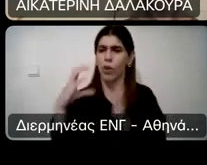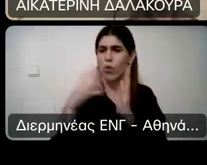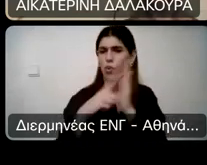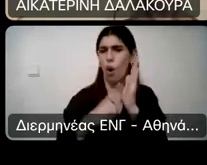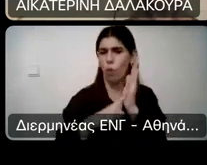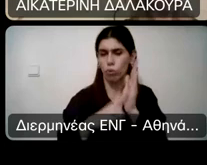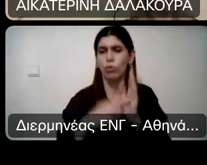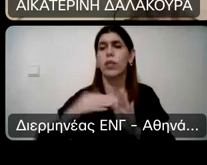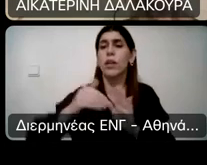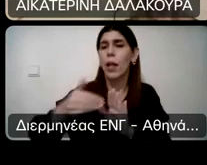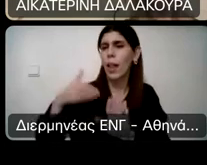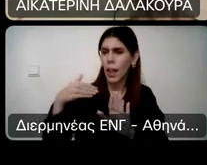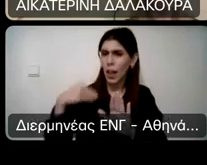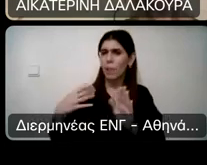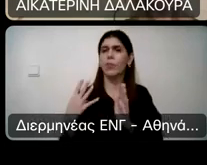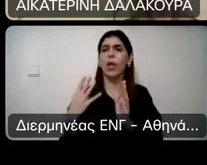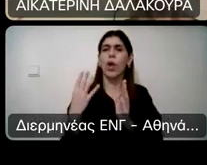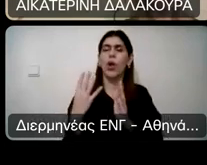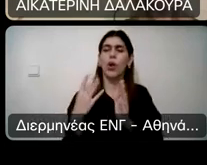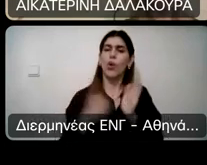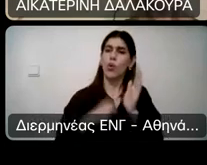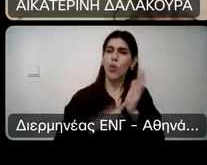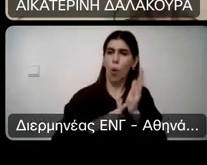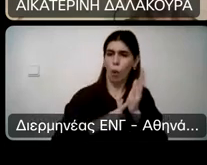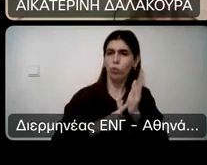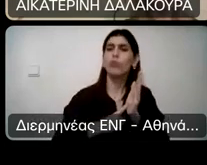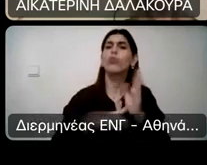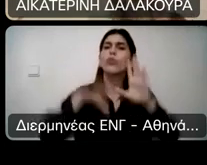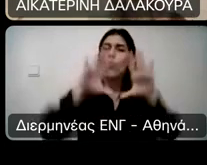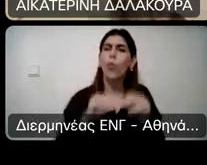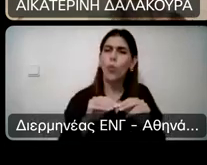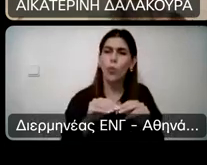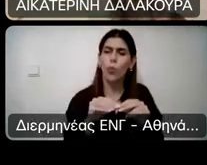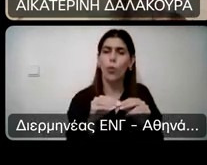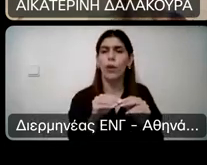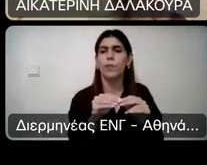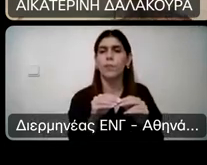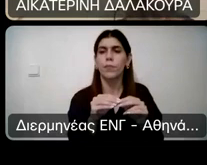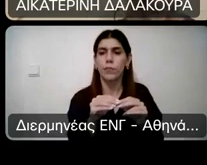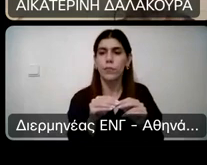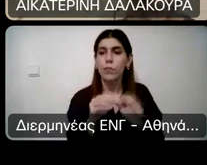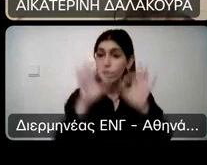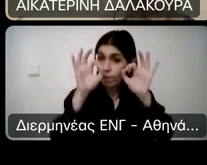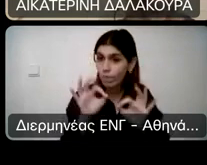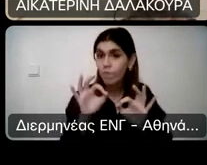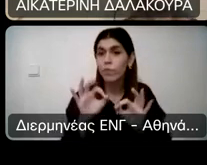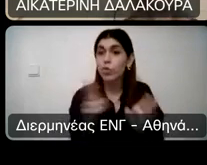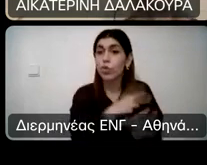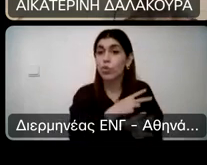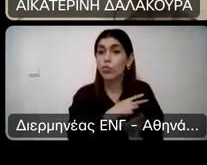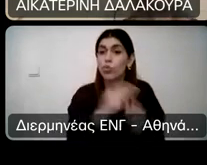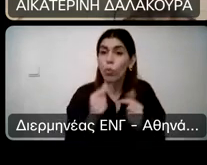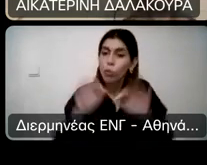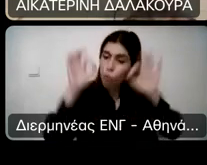του 4604 και το άρθρο 12, ο νόμος αυτός αφορούσε στην ουσιαστική ισότητα των φύλων στη χώρα